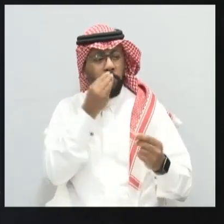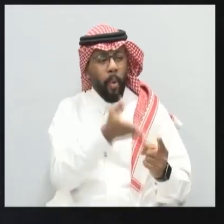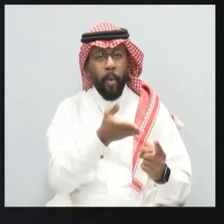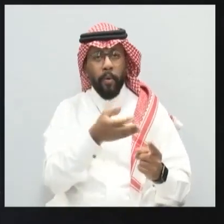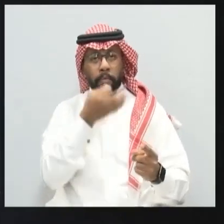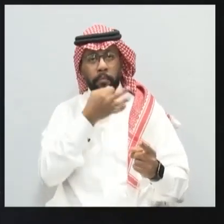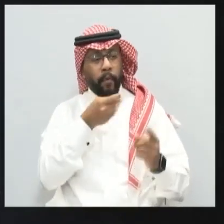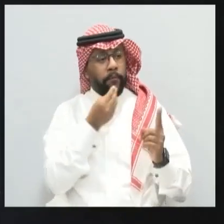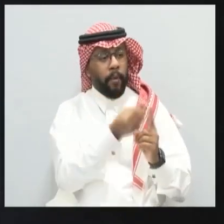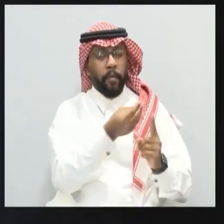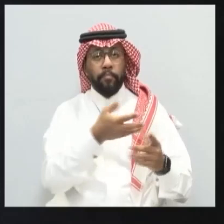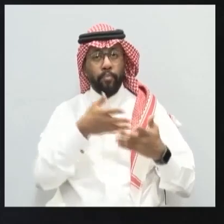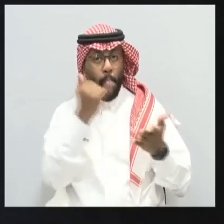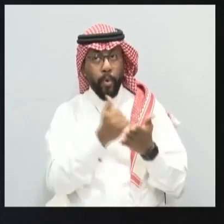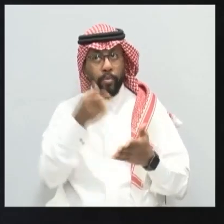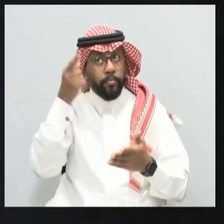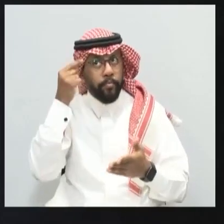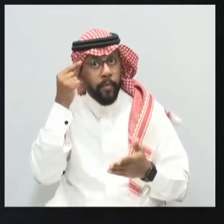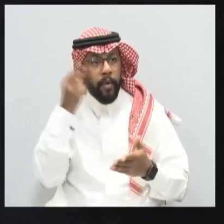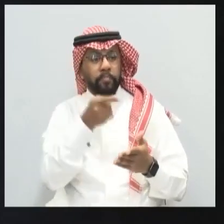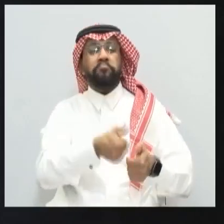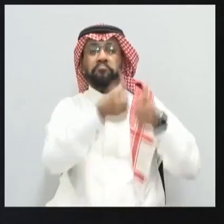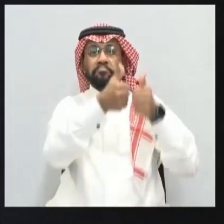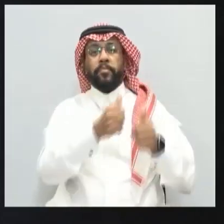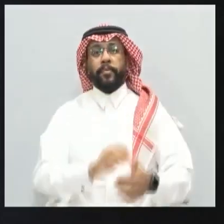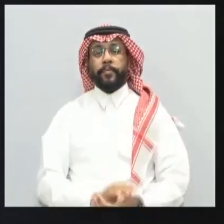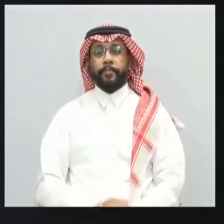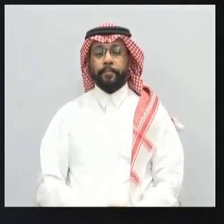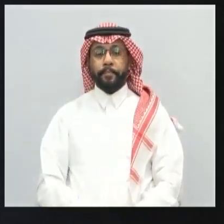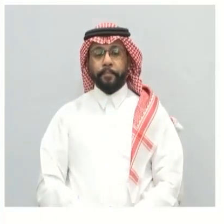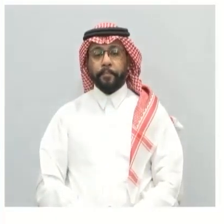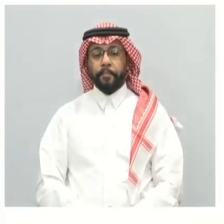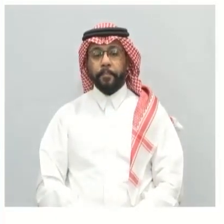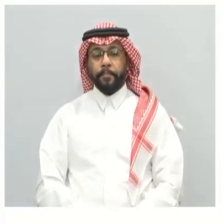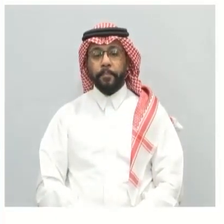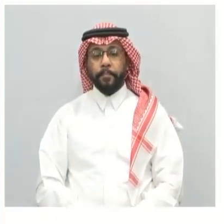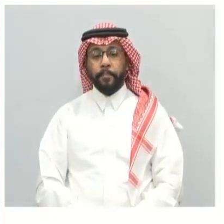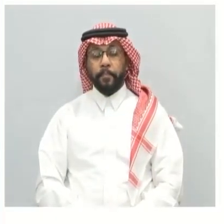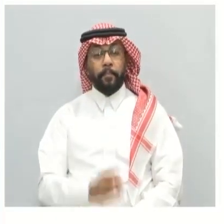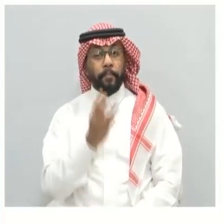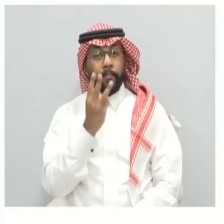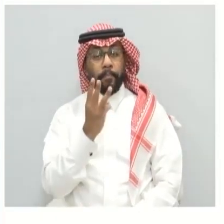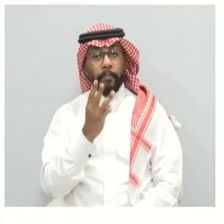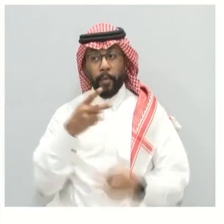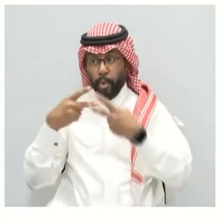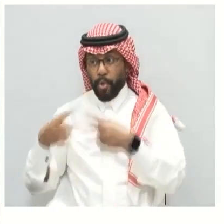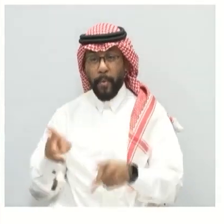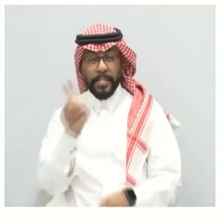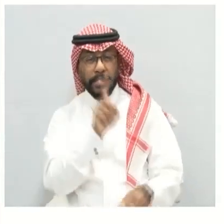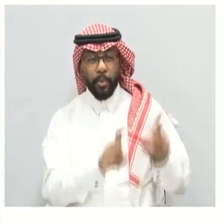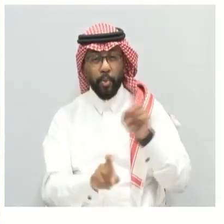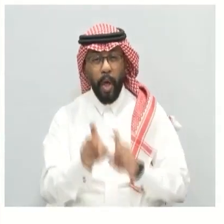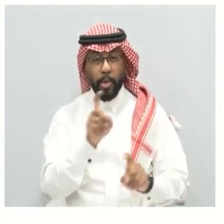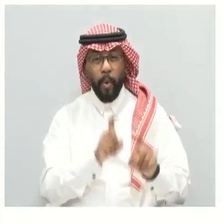بشكل افضل حتى يعطي ذلك الانطباع الجيد عنك ثالثا الاجابه على بعض الاسئله التي